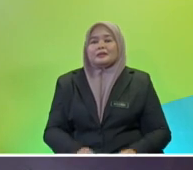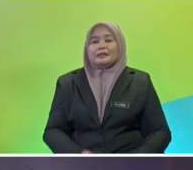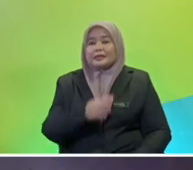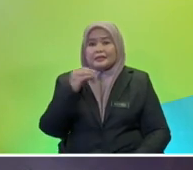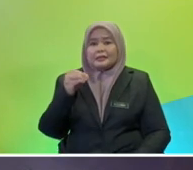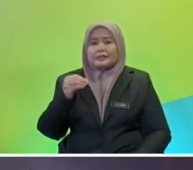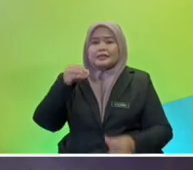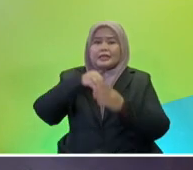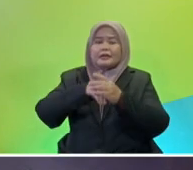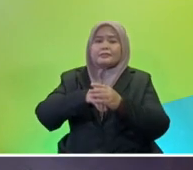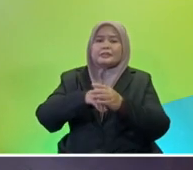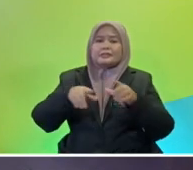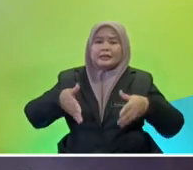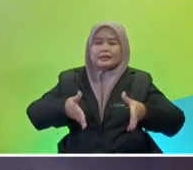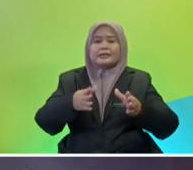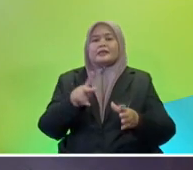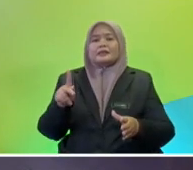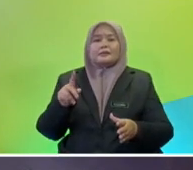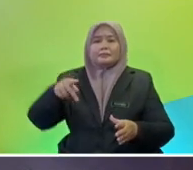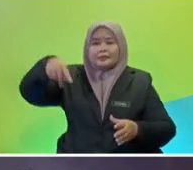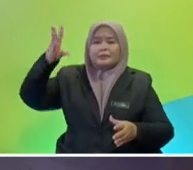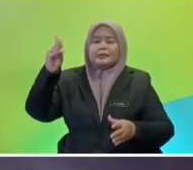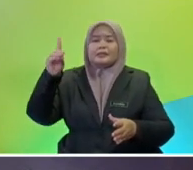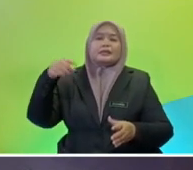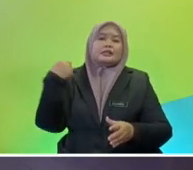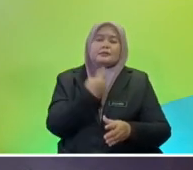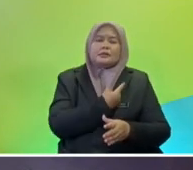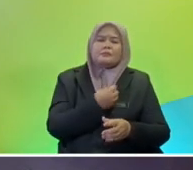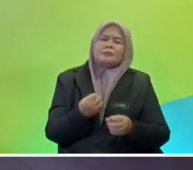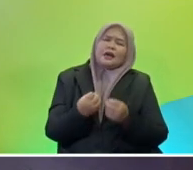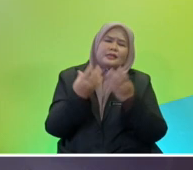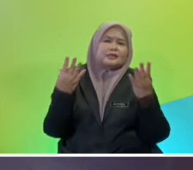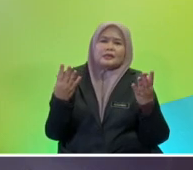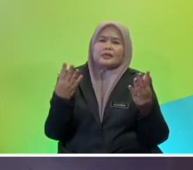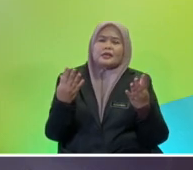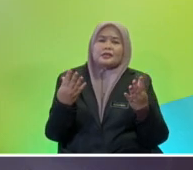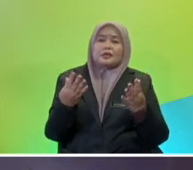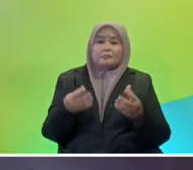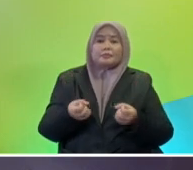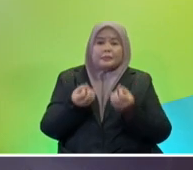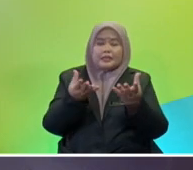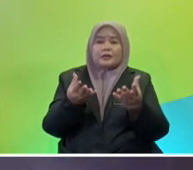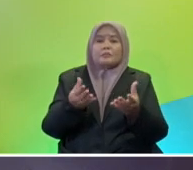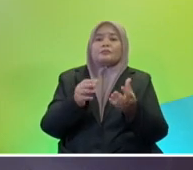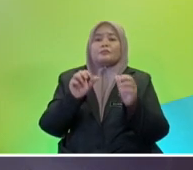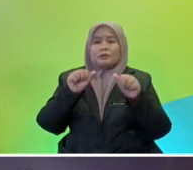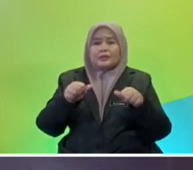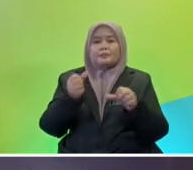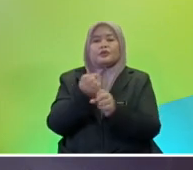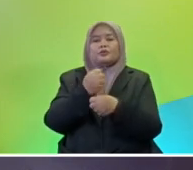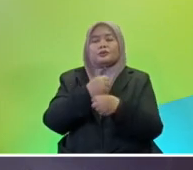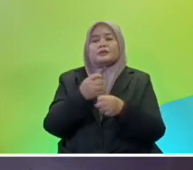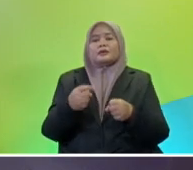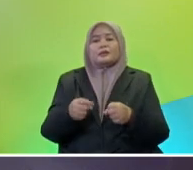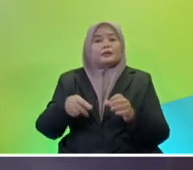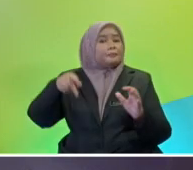dalam pelaksanaan PBB juga kita kena variasikan eh bentuk pementangan tadi boleh jadi boleh bentuk pembentangan